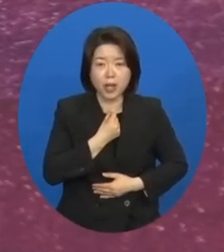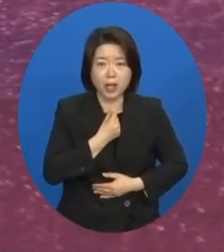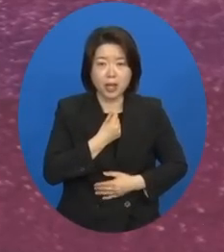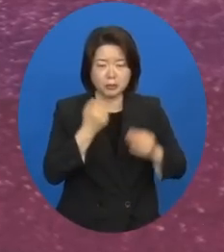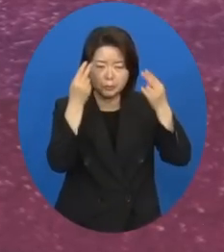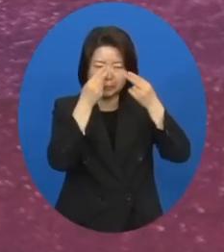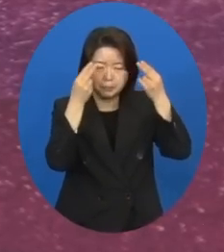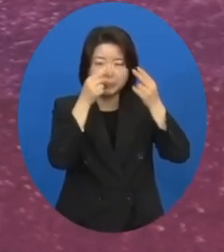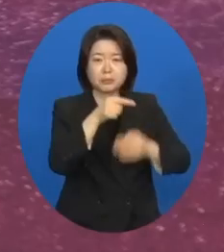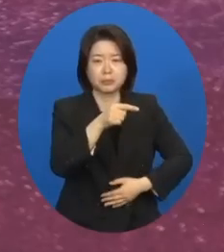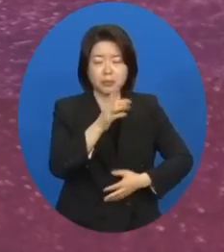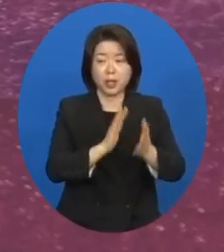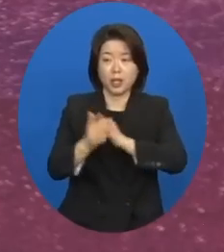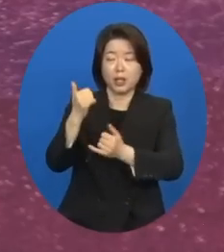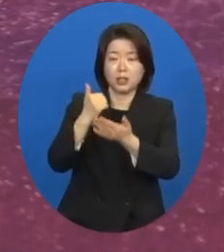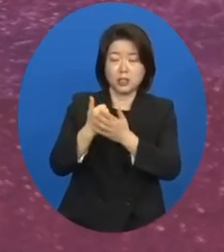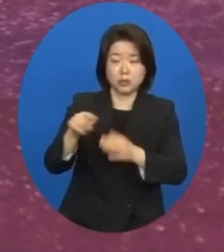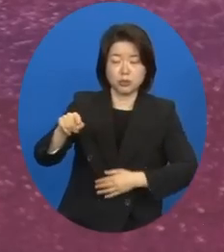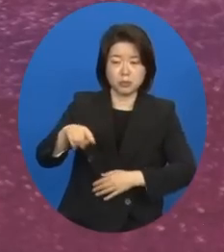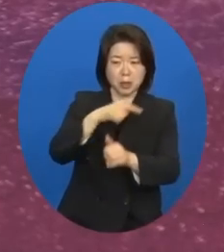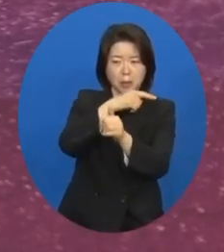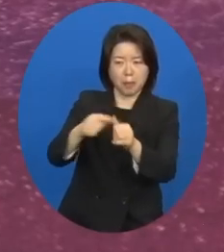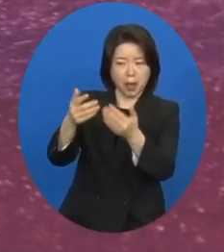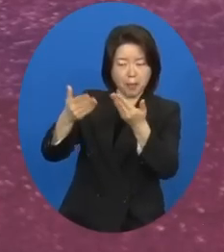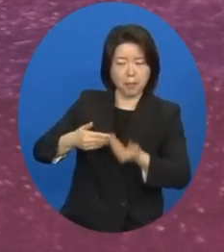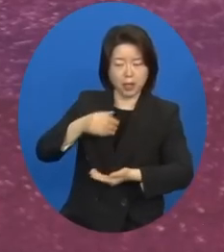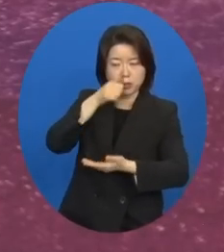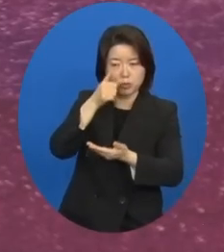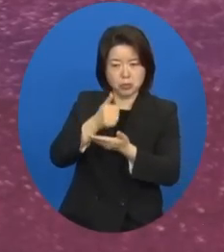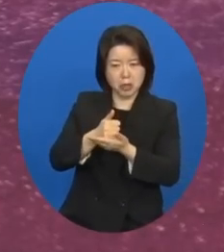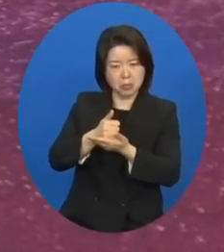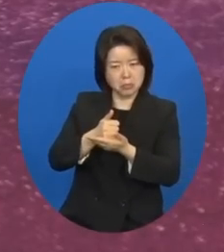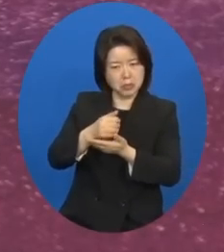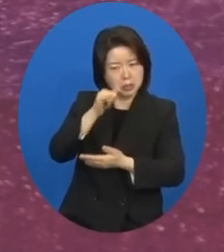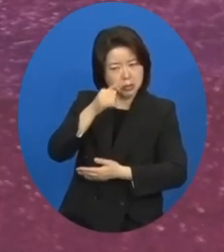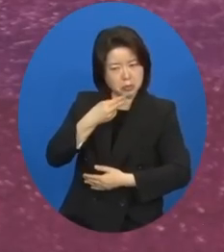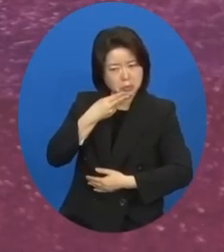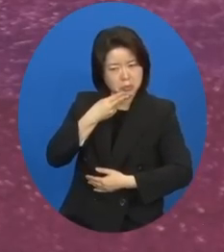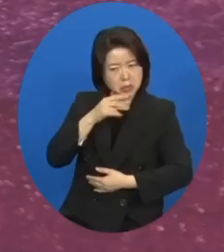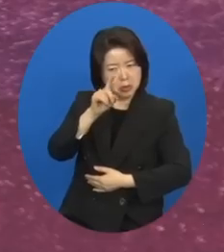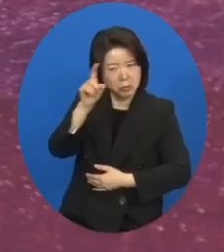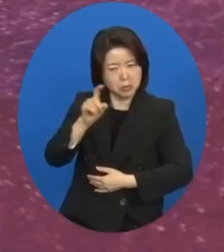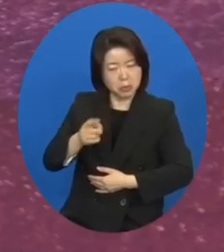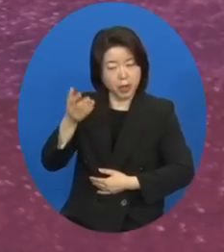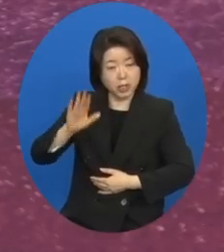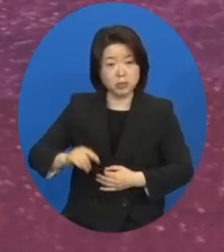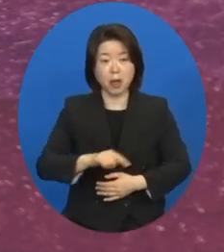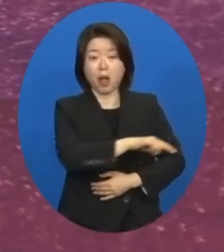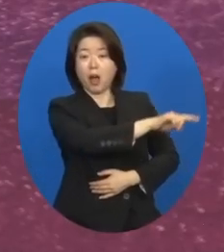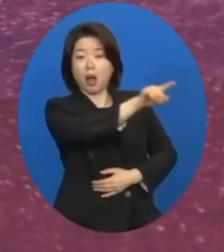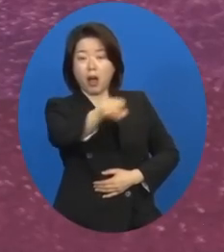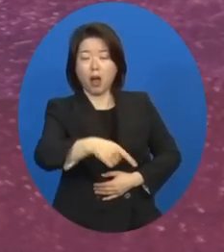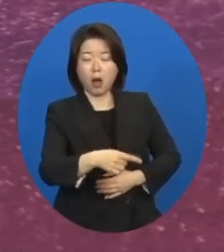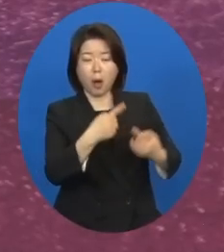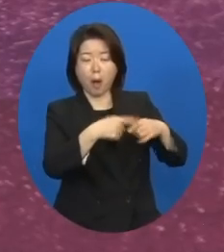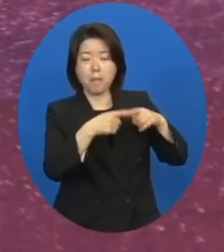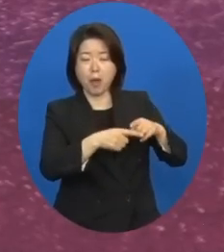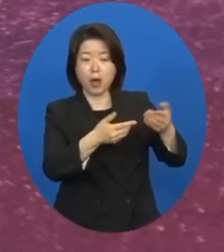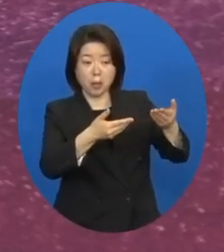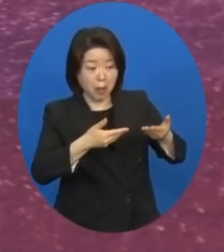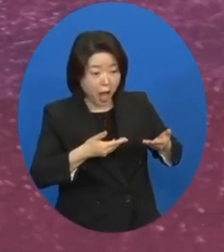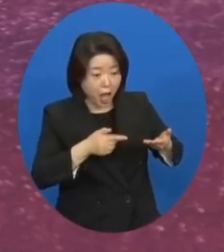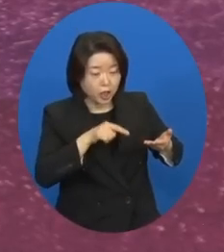예수님이 사형을 받을 죄가 있나 하는 그러한 의구심이 있었지만, 무리 때문에, 사람들의 평가 때문에